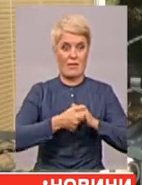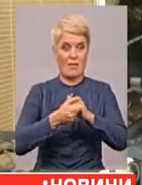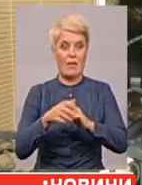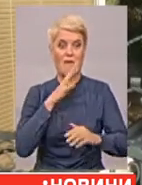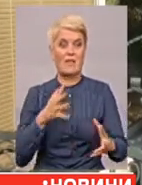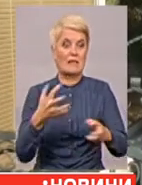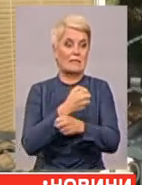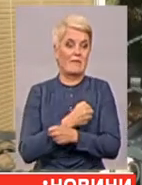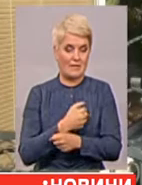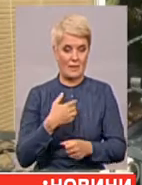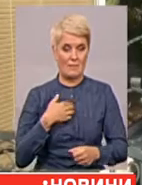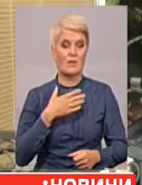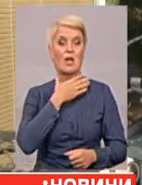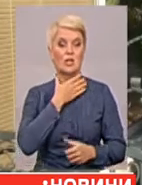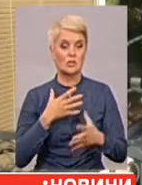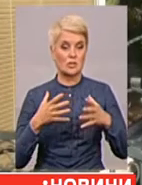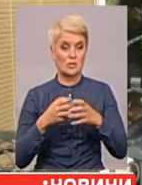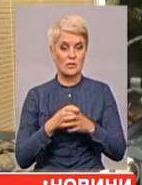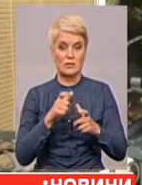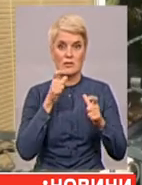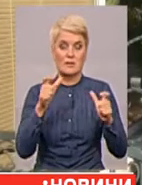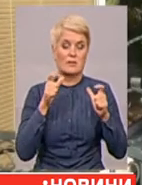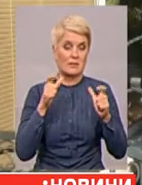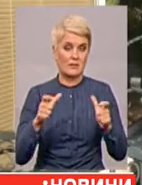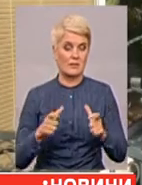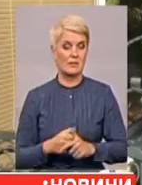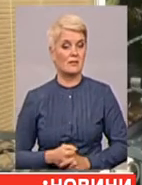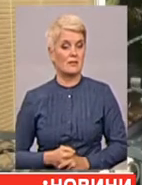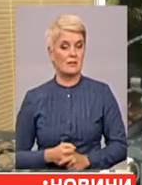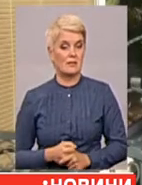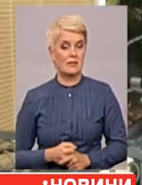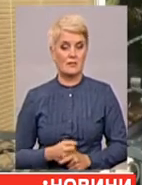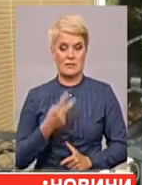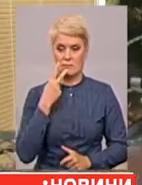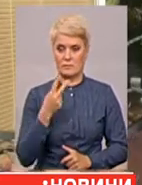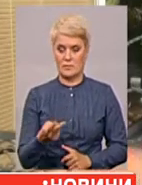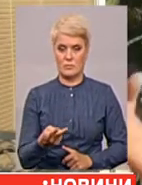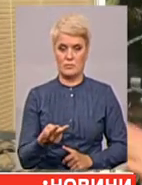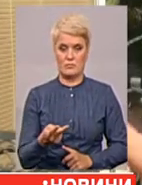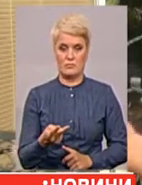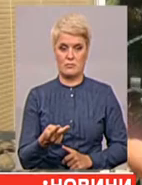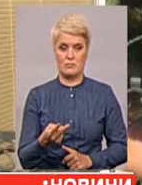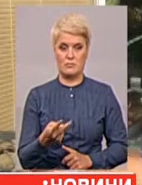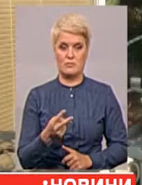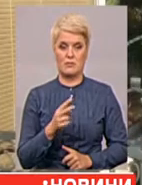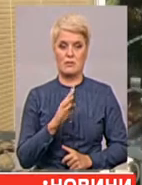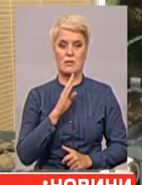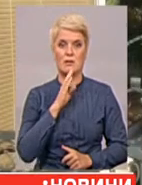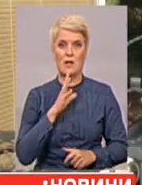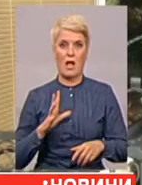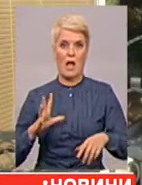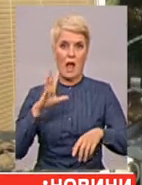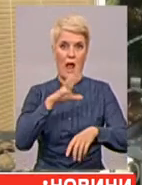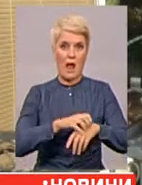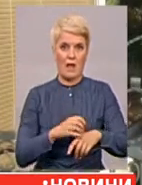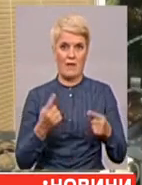зразу схватилася на мене, на шию, в істериці. Ну і тут бачу, її почала хватати